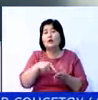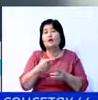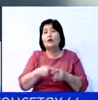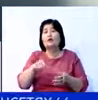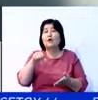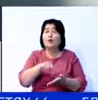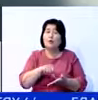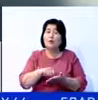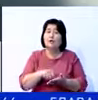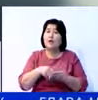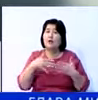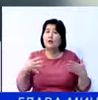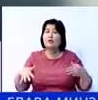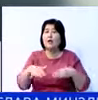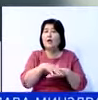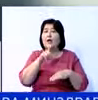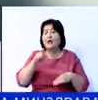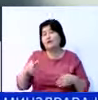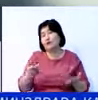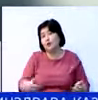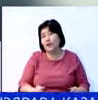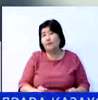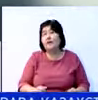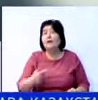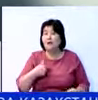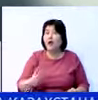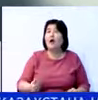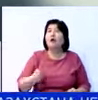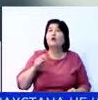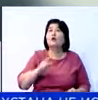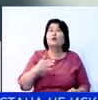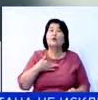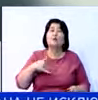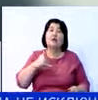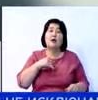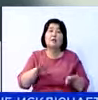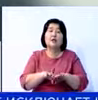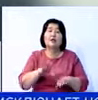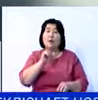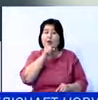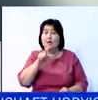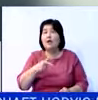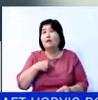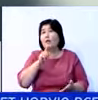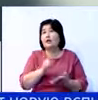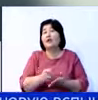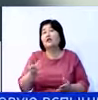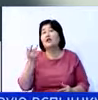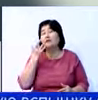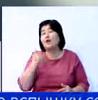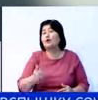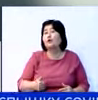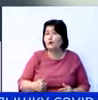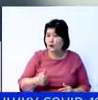число большое количество людей я горжусь тем что у меня будет такой дедушкам мы должны всегда с